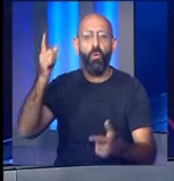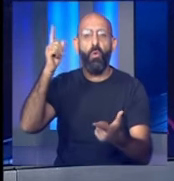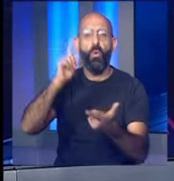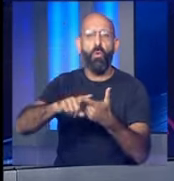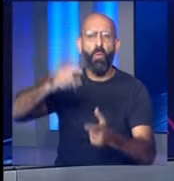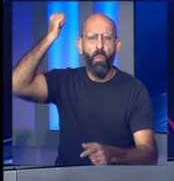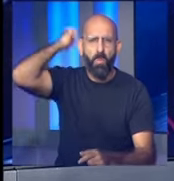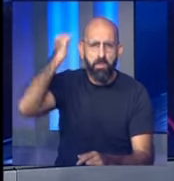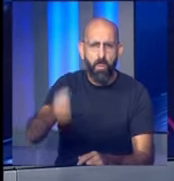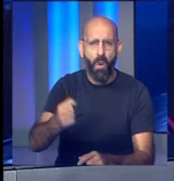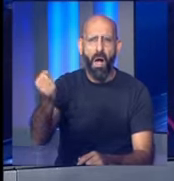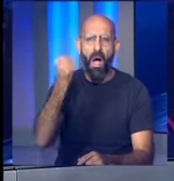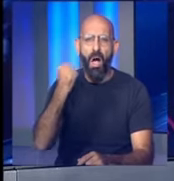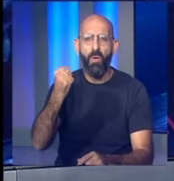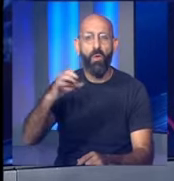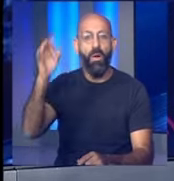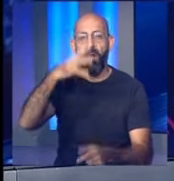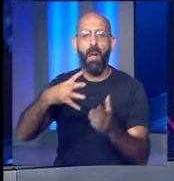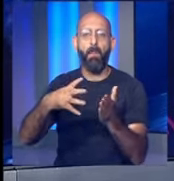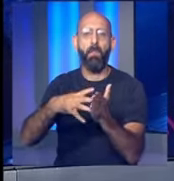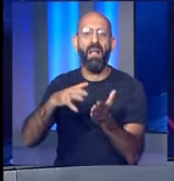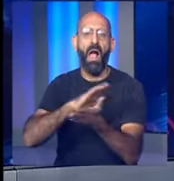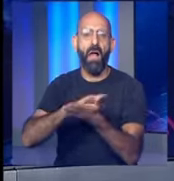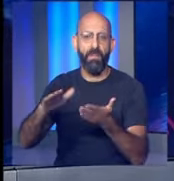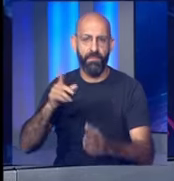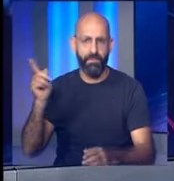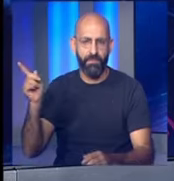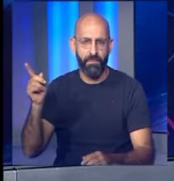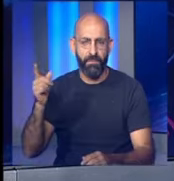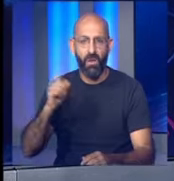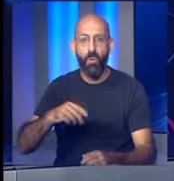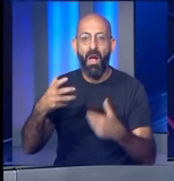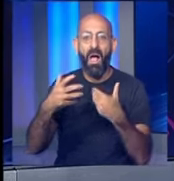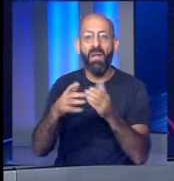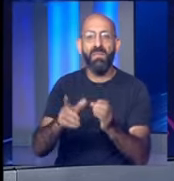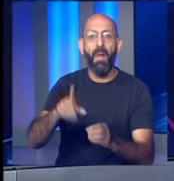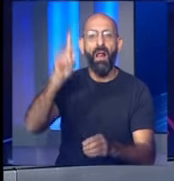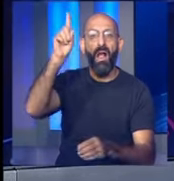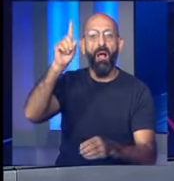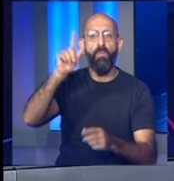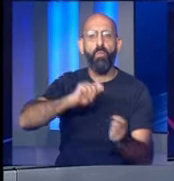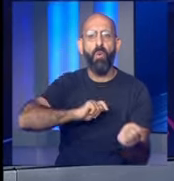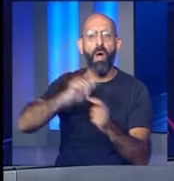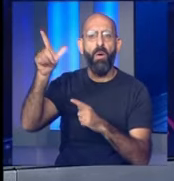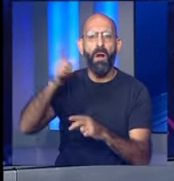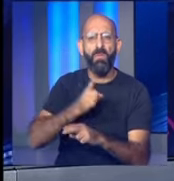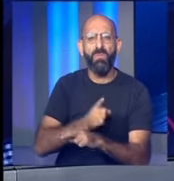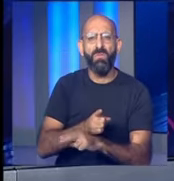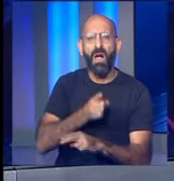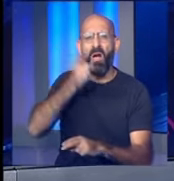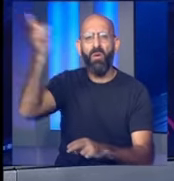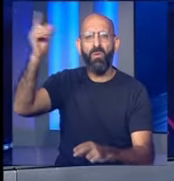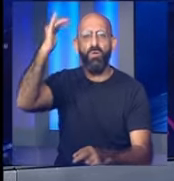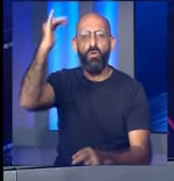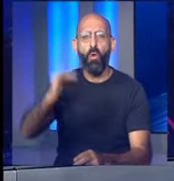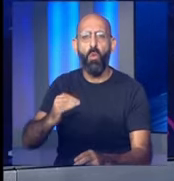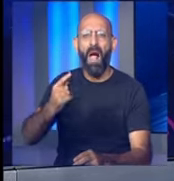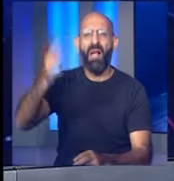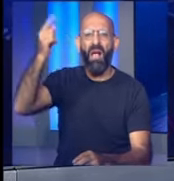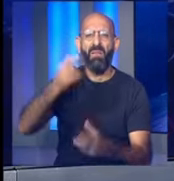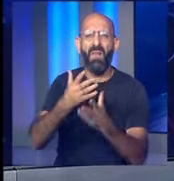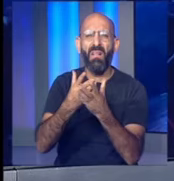يزعم استهدافه حزب الله في سور المدينة. مجزرة في البقاع: المقاومة تدك مواقع إسرائيلية